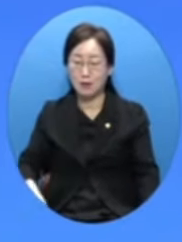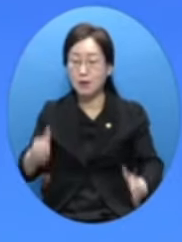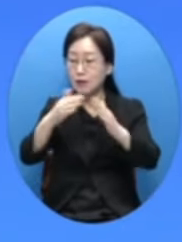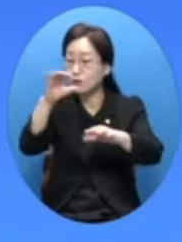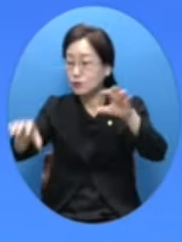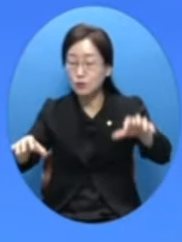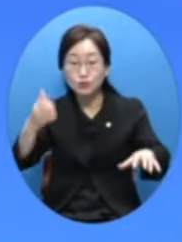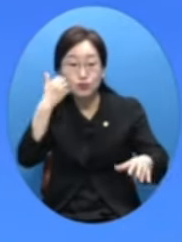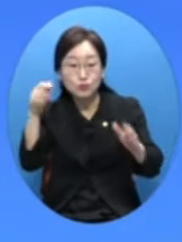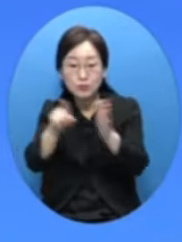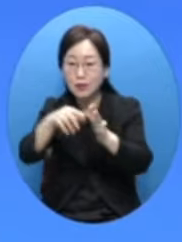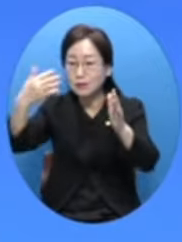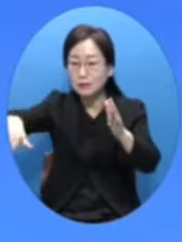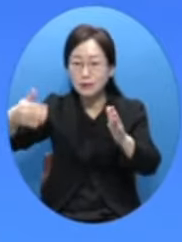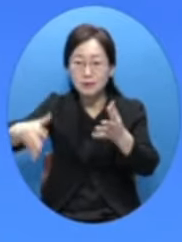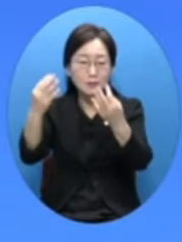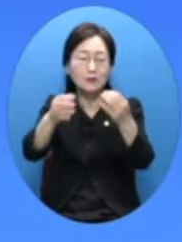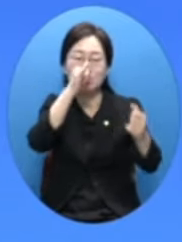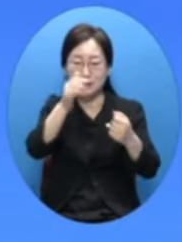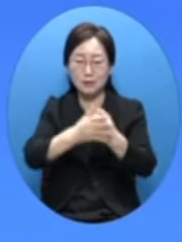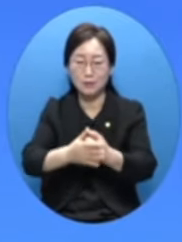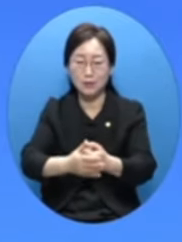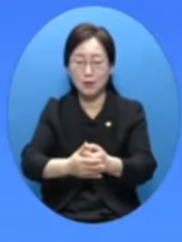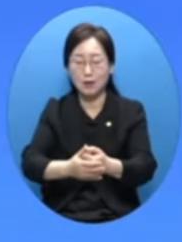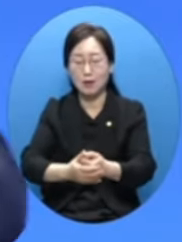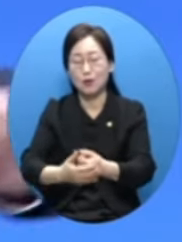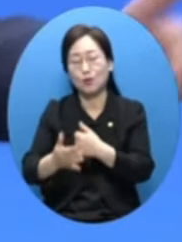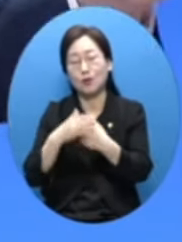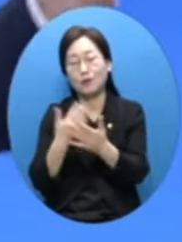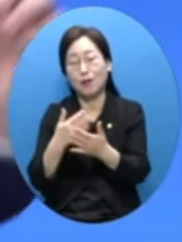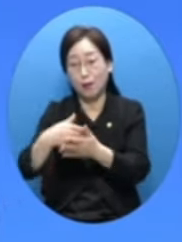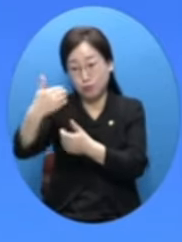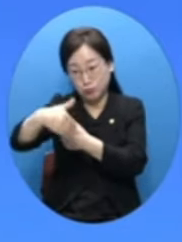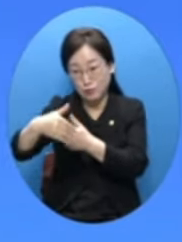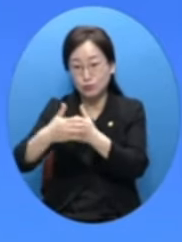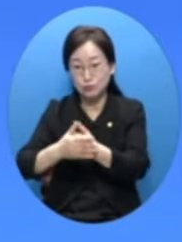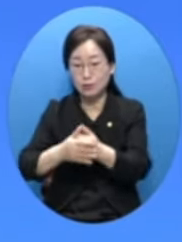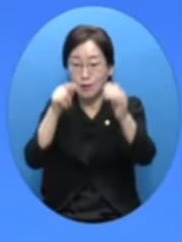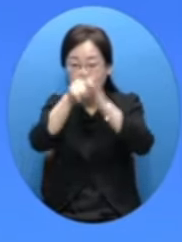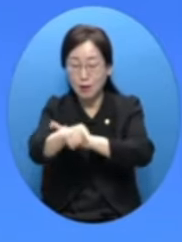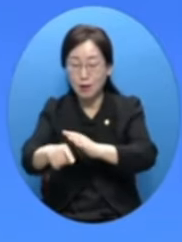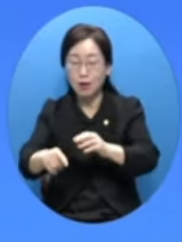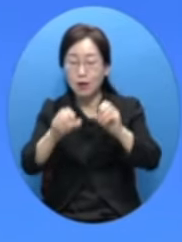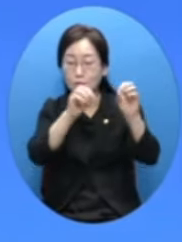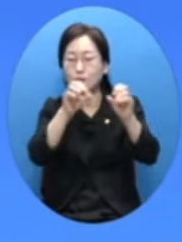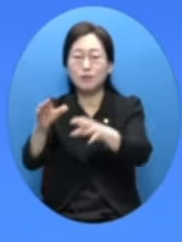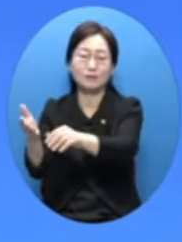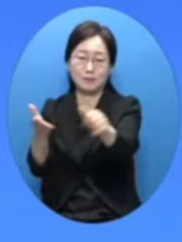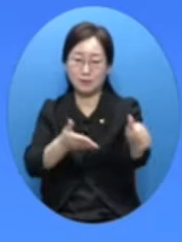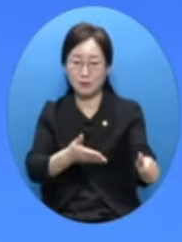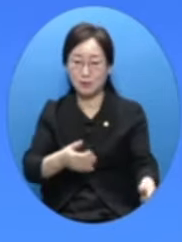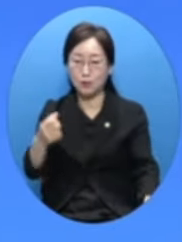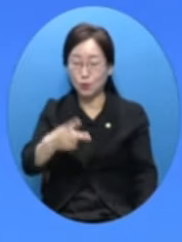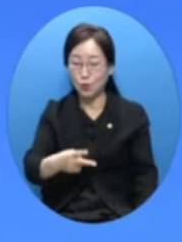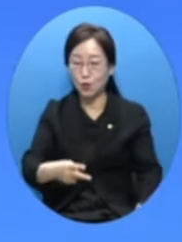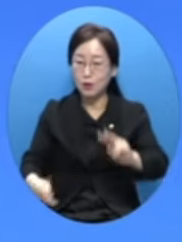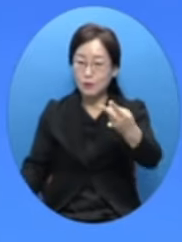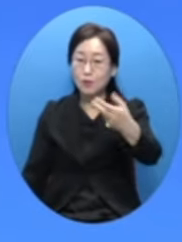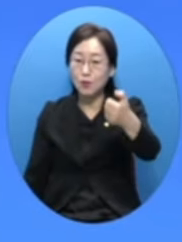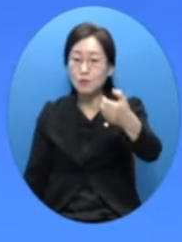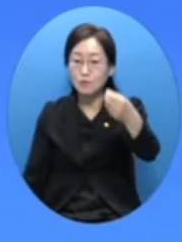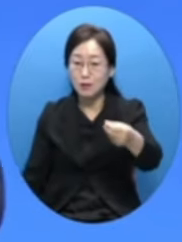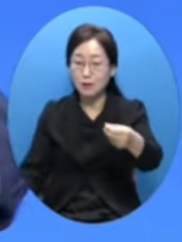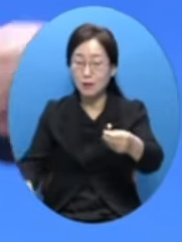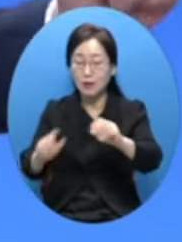사람이 너도 나도 와서 우리를 도우라고 손 싸고 있는데 나가서 복음을 전해야 됩니다. 뿐만 아니라 이 땅에 와 있는 250만